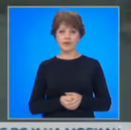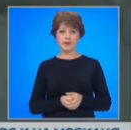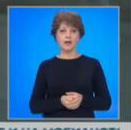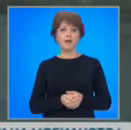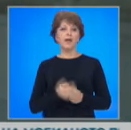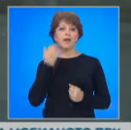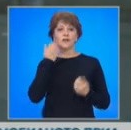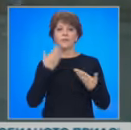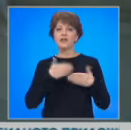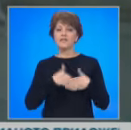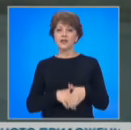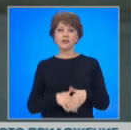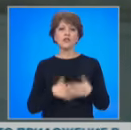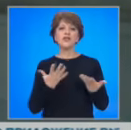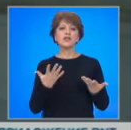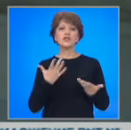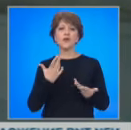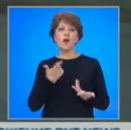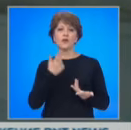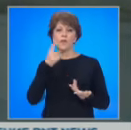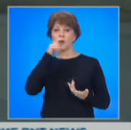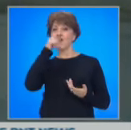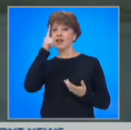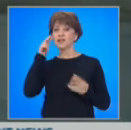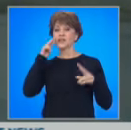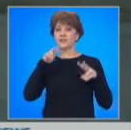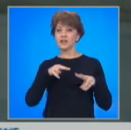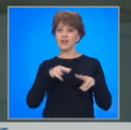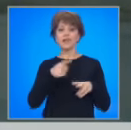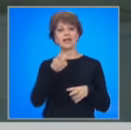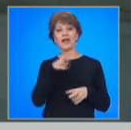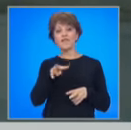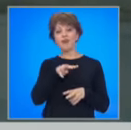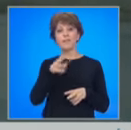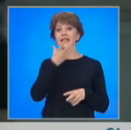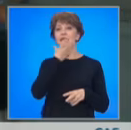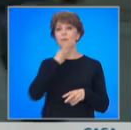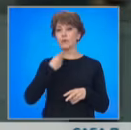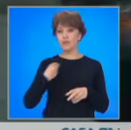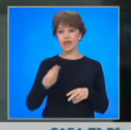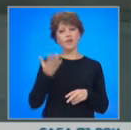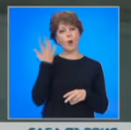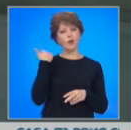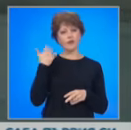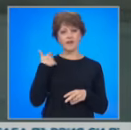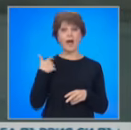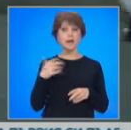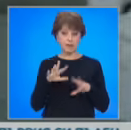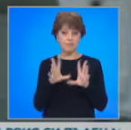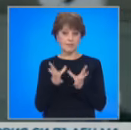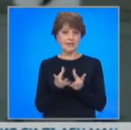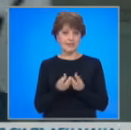Добър вечер. Най-напред, защо Иванов е ключов свидетел. Георги Иванов се познава с подсъдимия Кристиян Николов отдавна. Били са